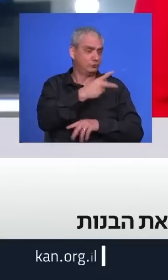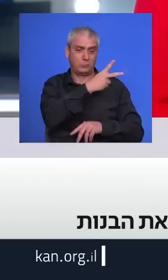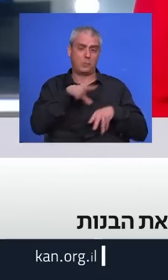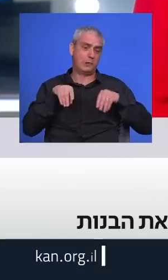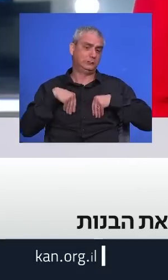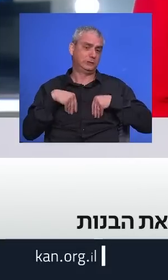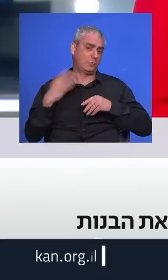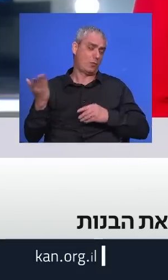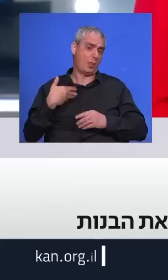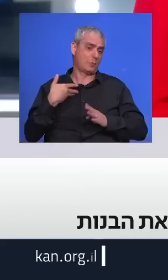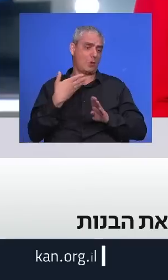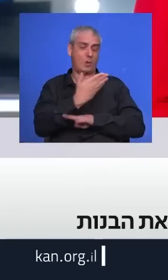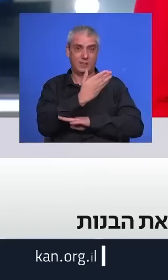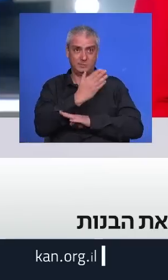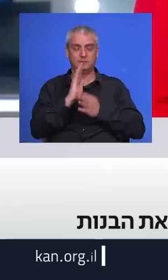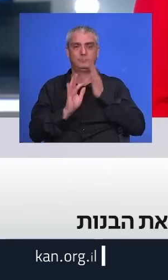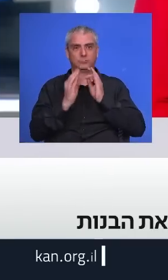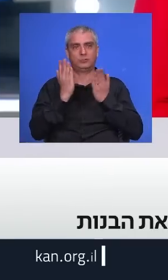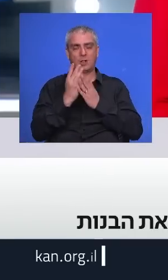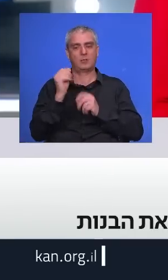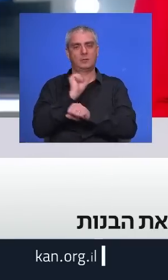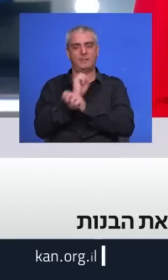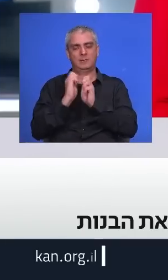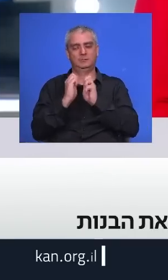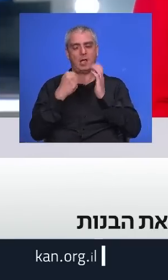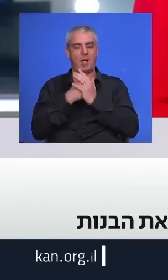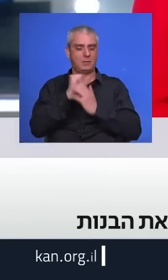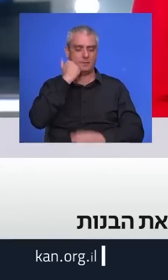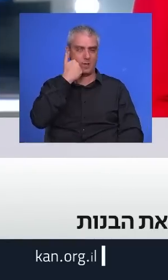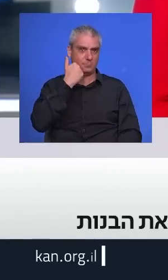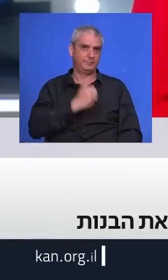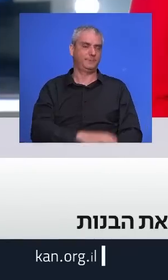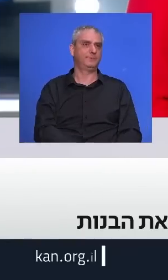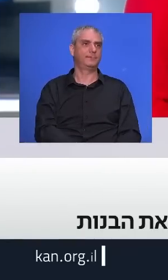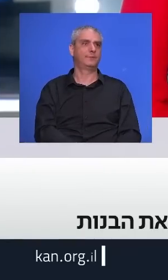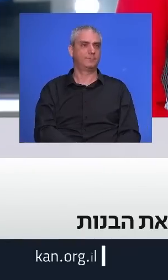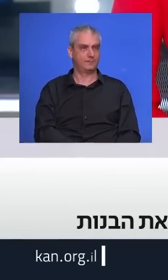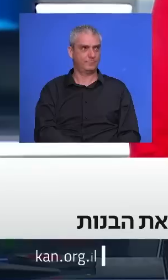לחדר. בית המשפט באילת מערכת מעצרם עד מחר. מיכל. עסק, תודה.